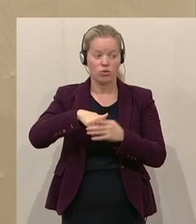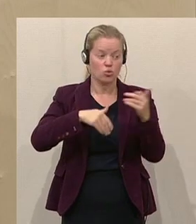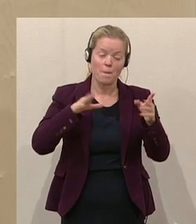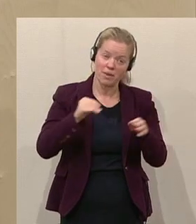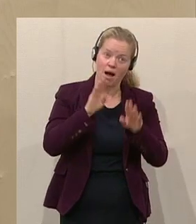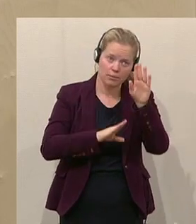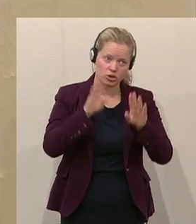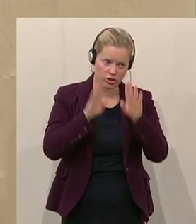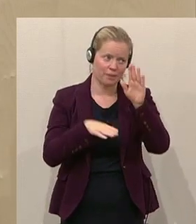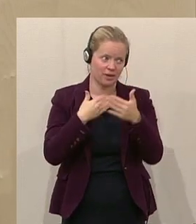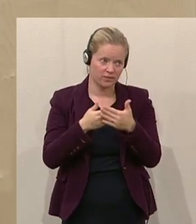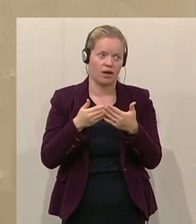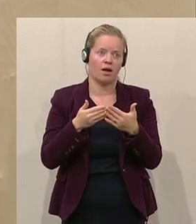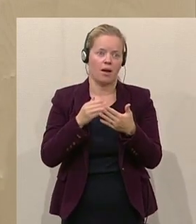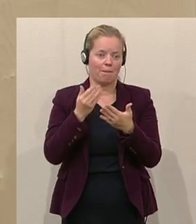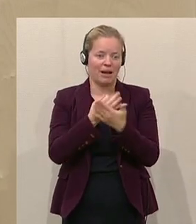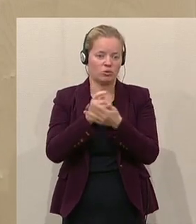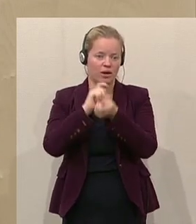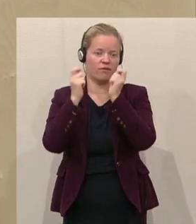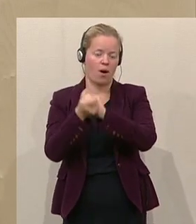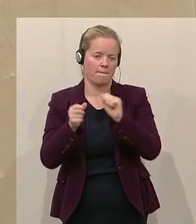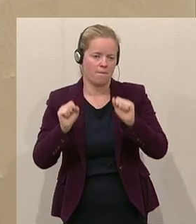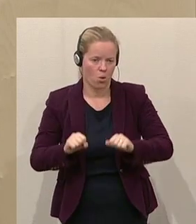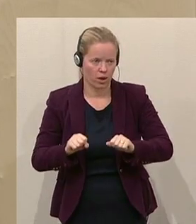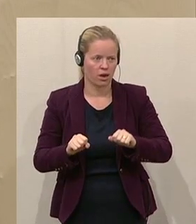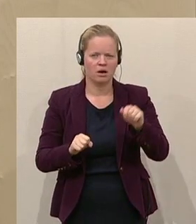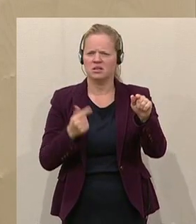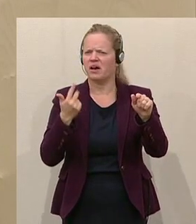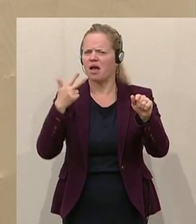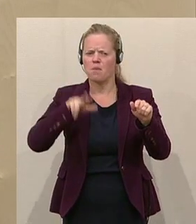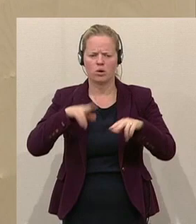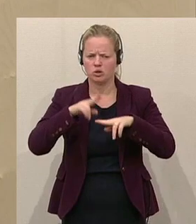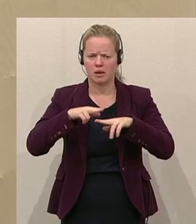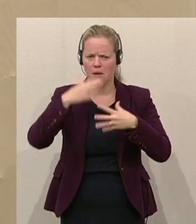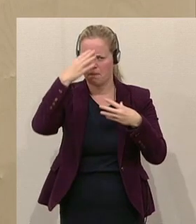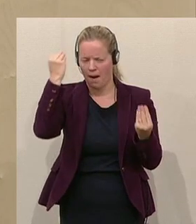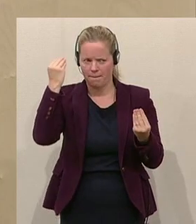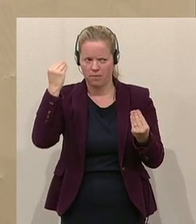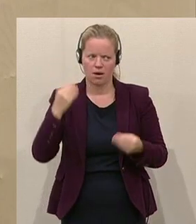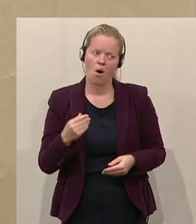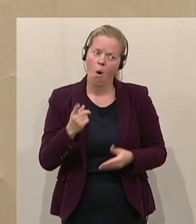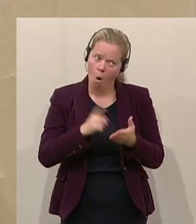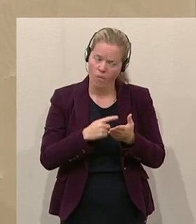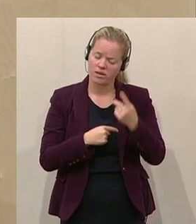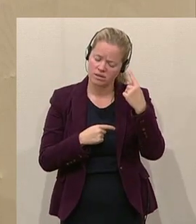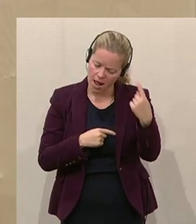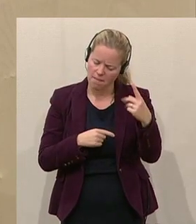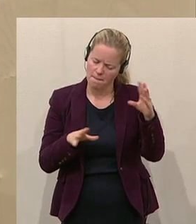haben. Und da wundere ich mich schon, wenn man dann da 2-3 Monate später das vergessen hat, dass man im Großen und Ganzen bei vielen Dingen selber dabei ist.